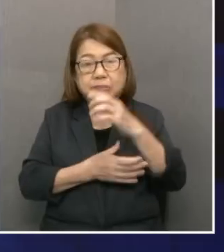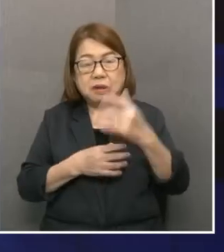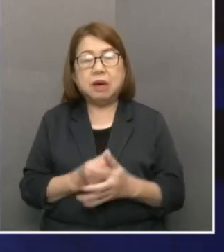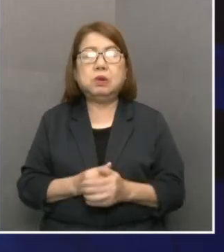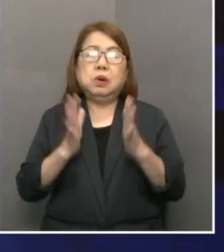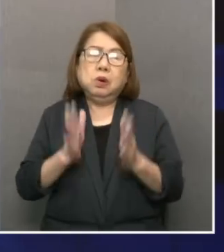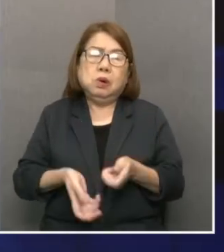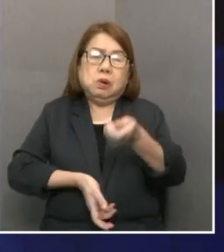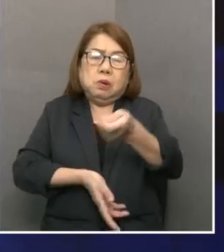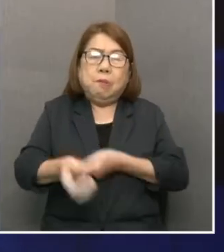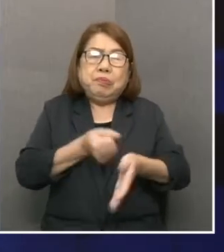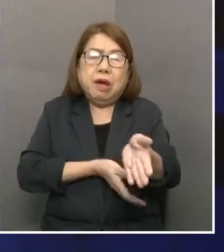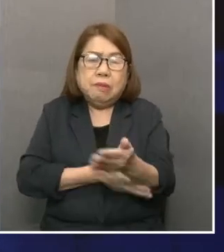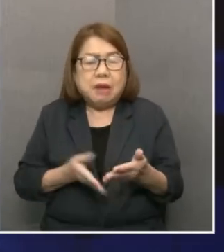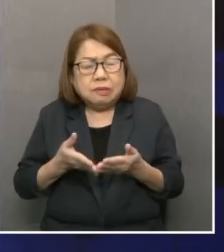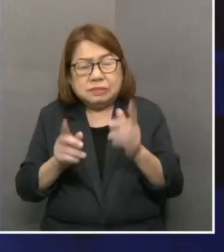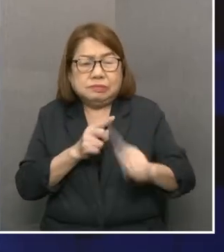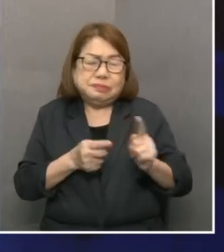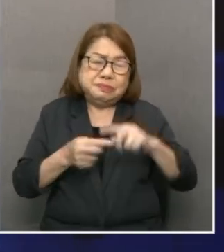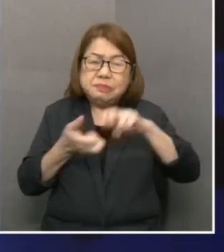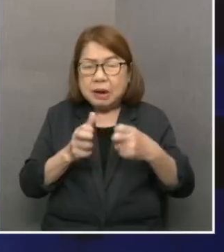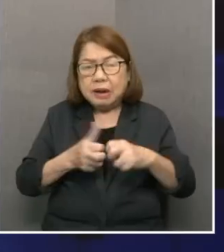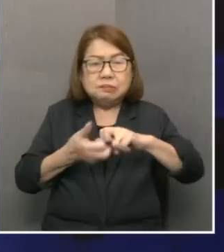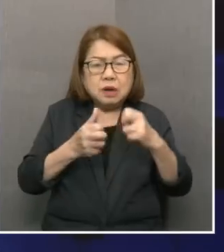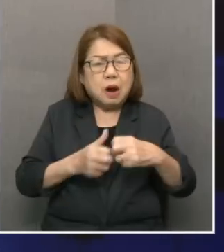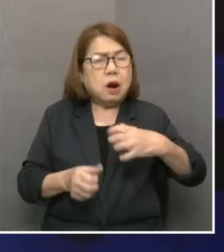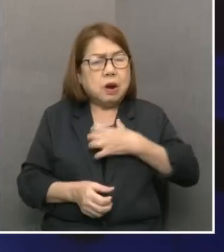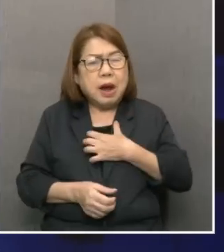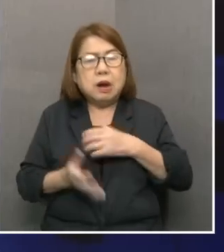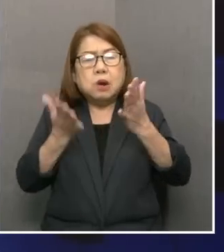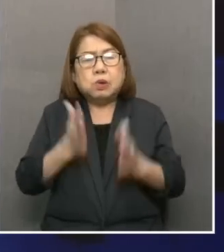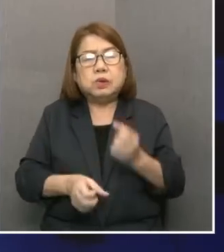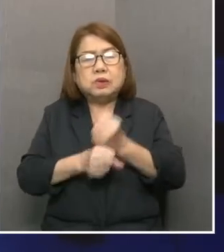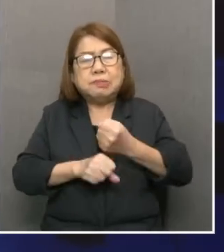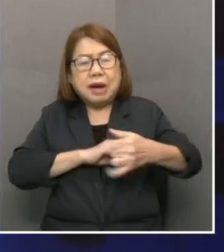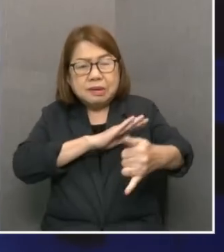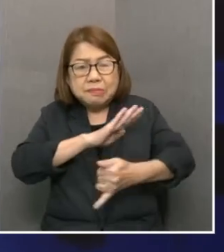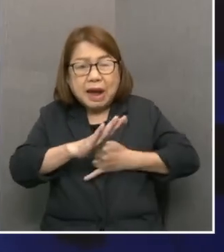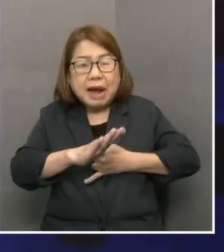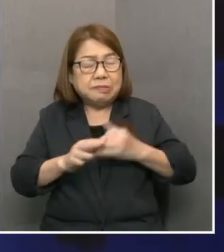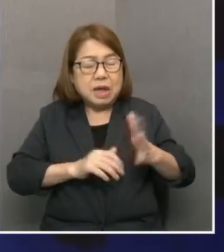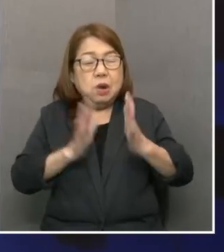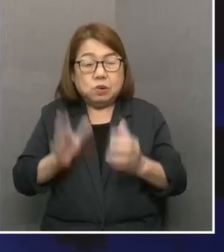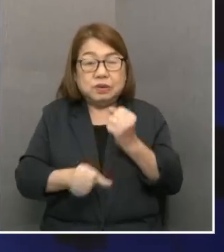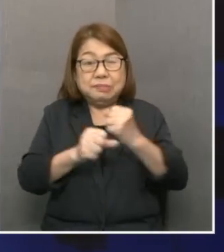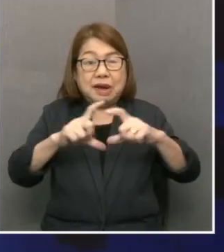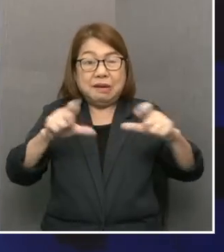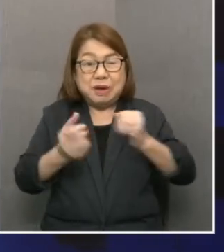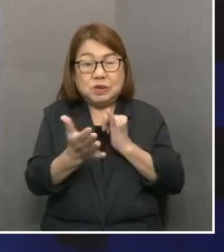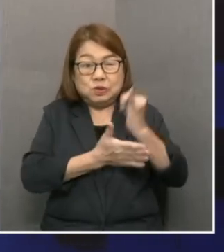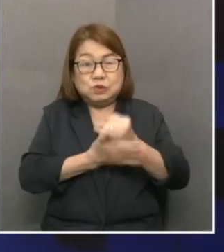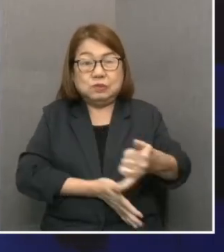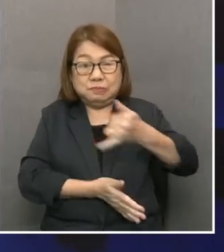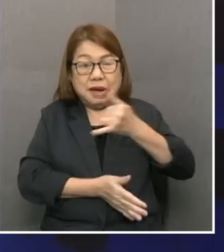กับพี่น้องชาวประมงอย่างมากโดยเฉพาะเรื่องของการขึ้นทะเบียนแรงงานต่างด้าวในเรือประมงเพราะว่าอะไรมันมีเรื่องของขั้นตอนนะคะ